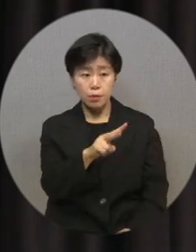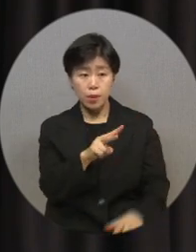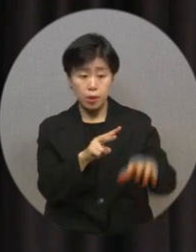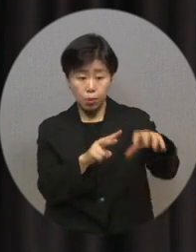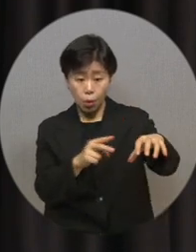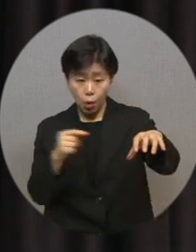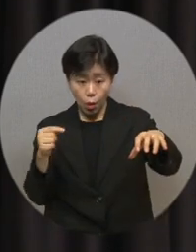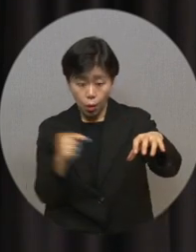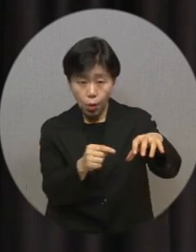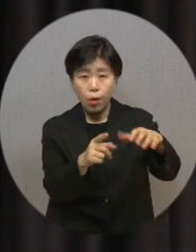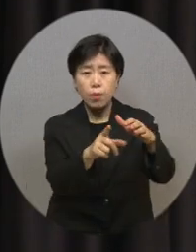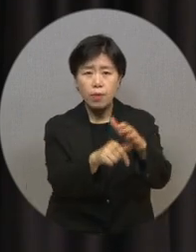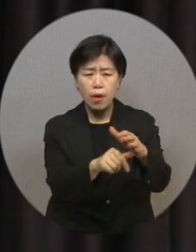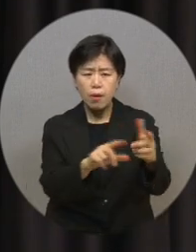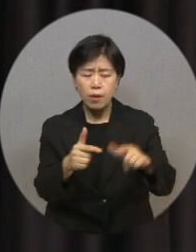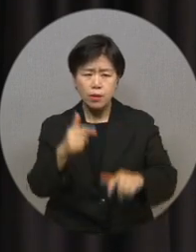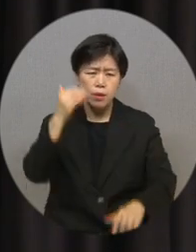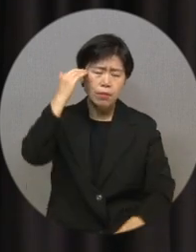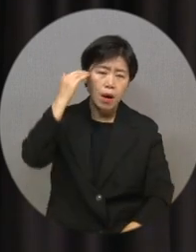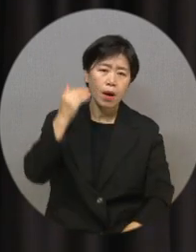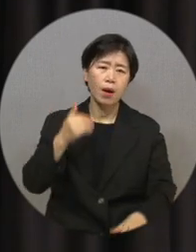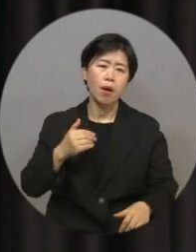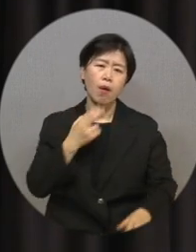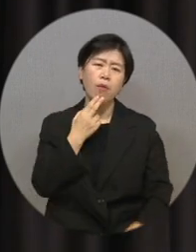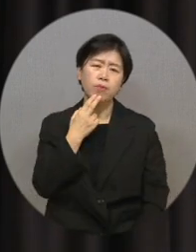되거든요 턱이 없거나